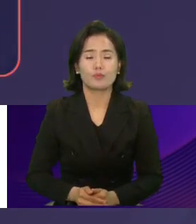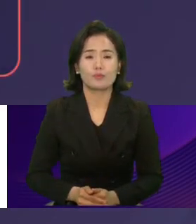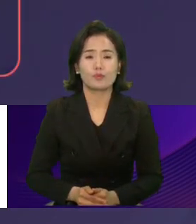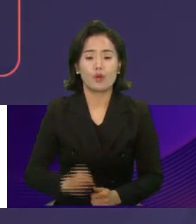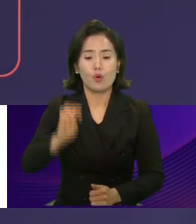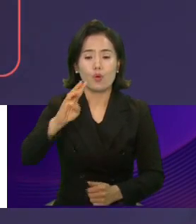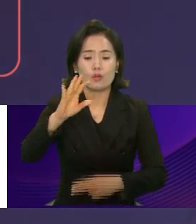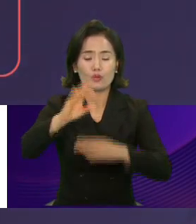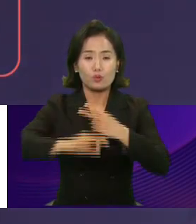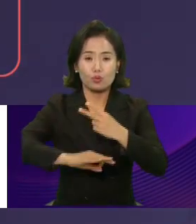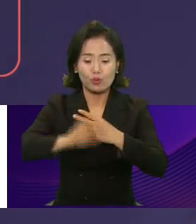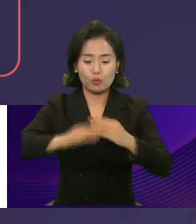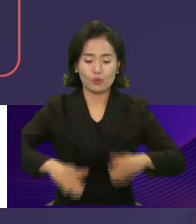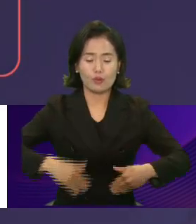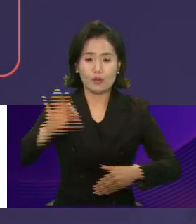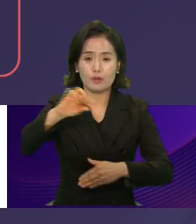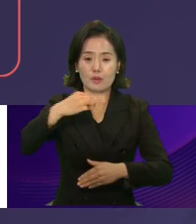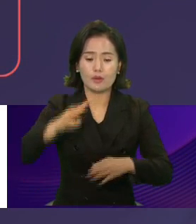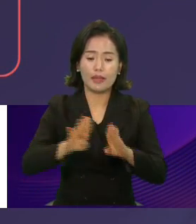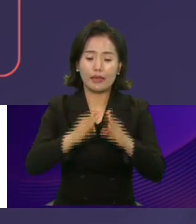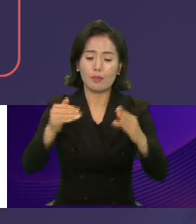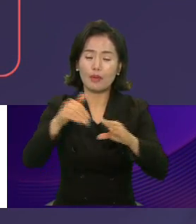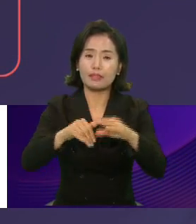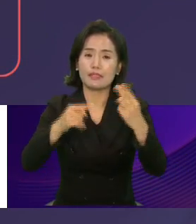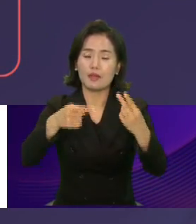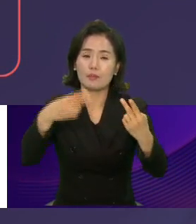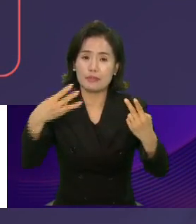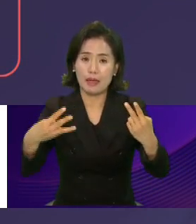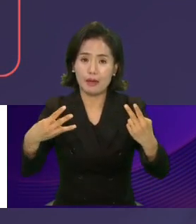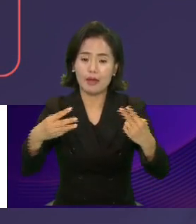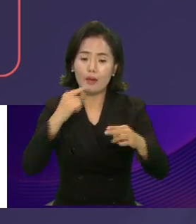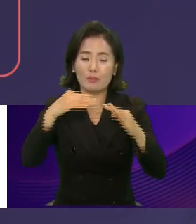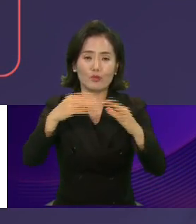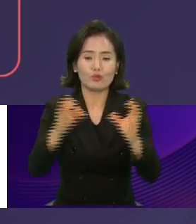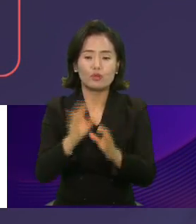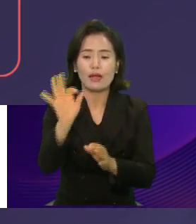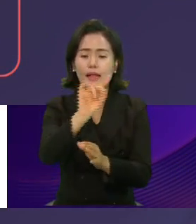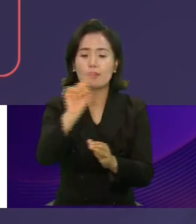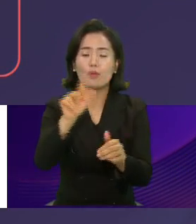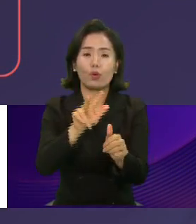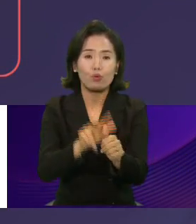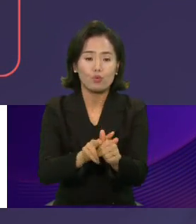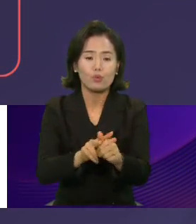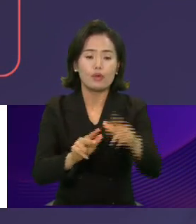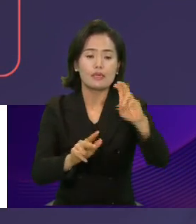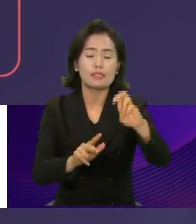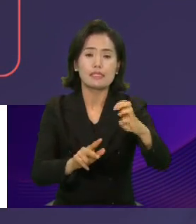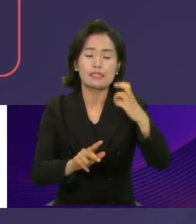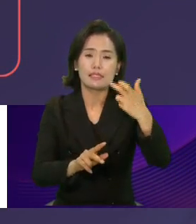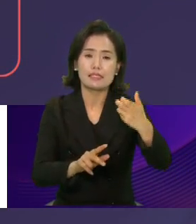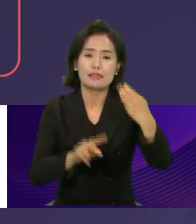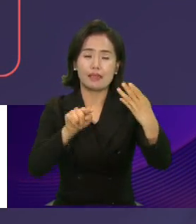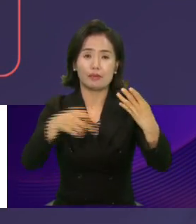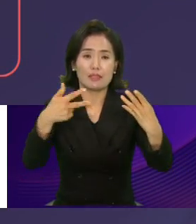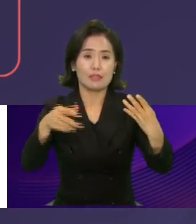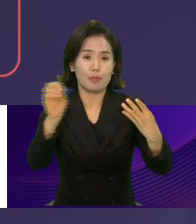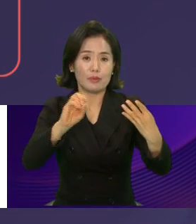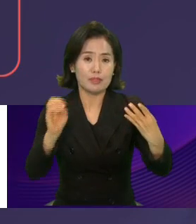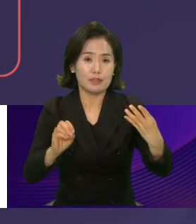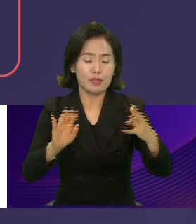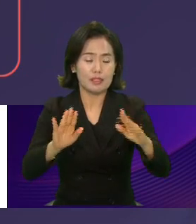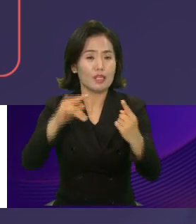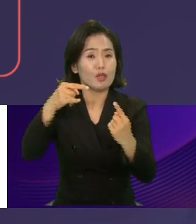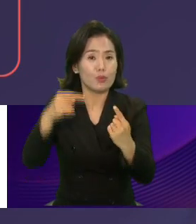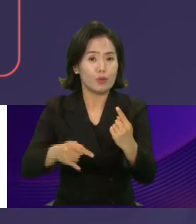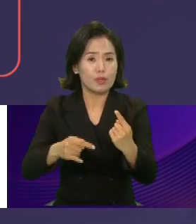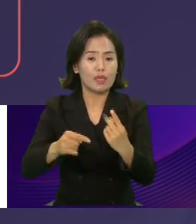이어서 광주 동구 남구 을입니다. 개표 2.3% 진행된 가운데 더불어민주당 안도걸 후보가 74.7% 기록하고 있습니다. 현재